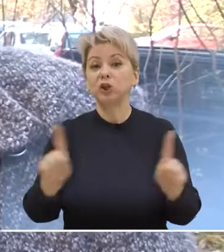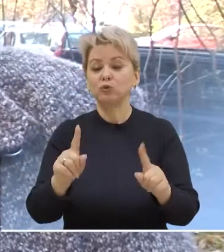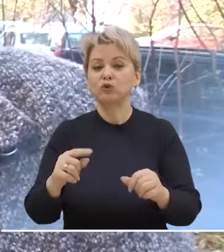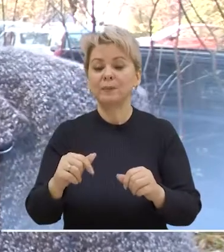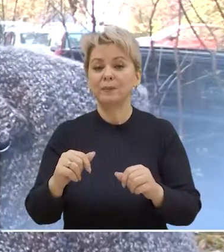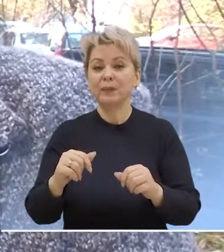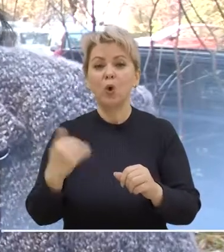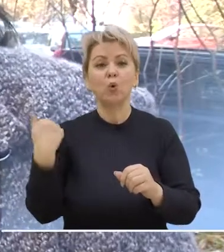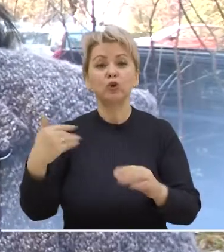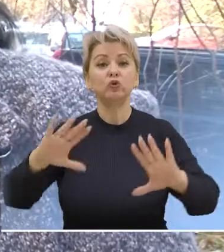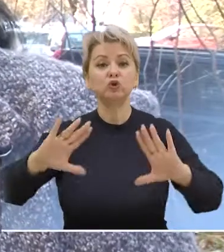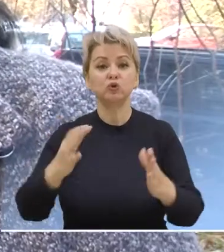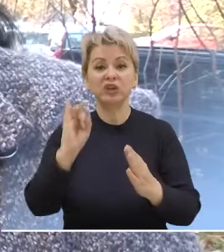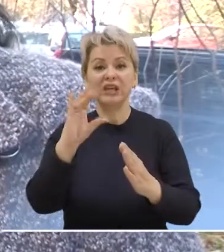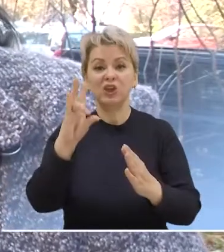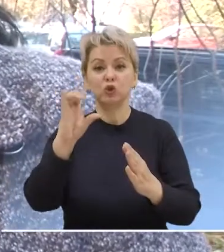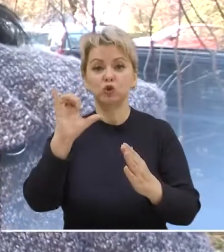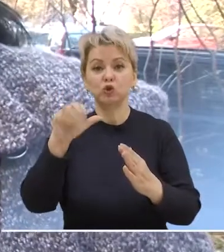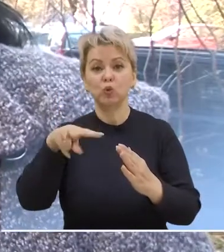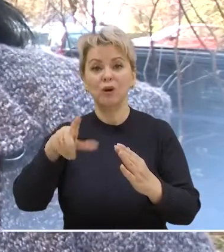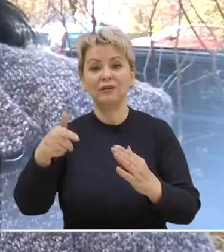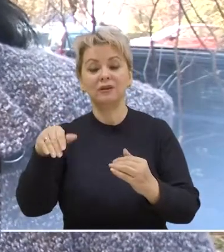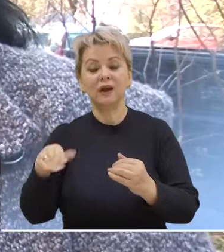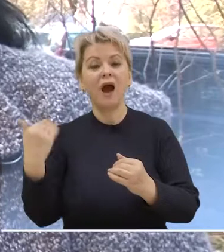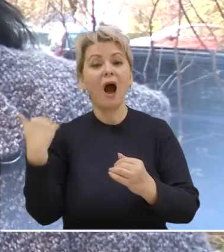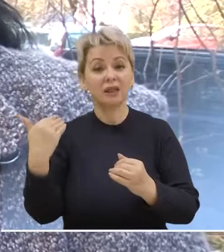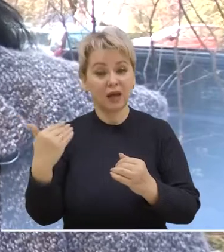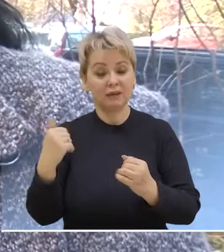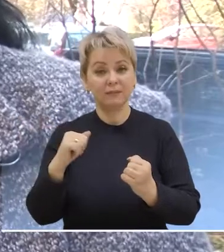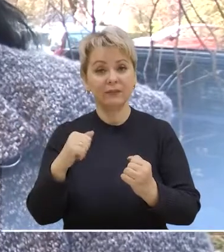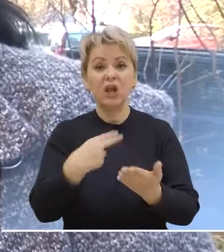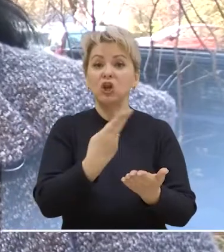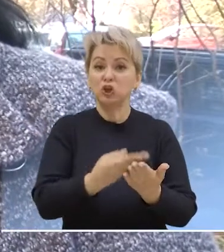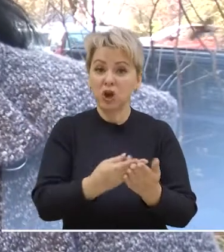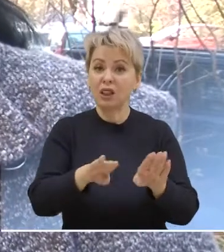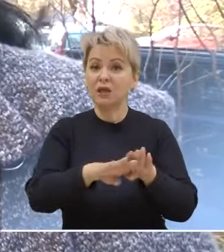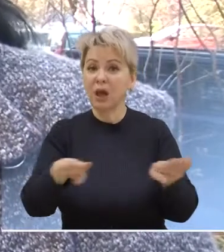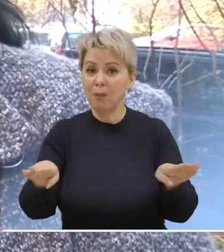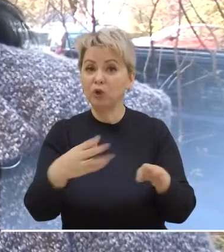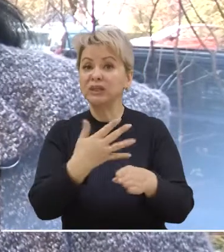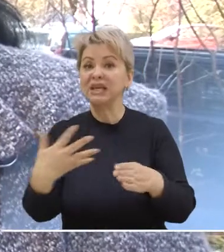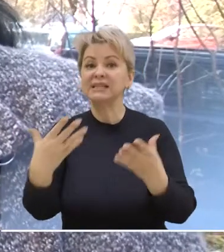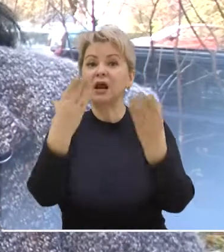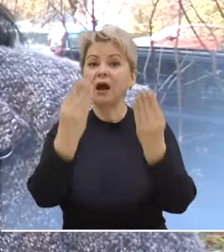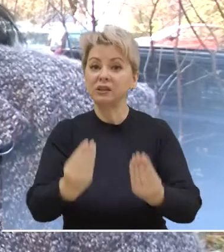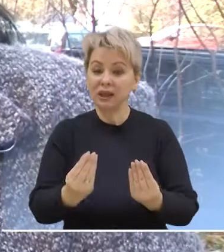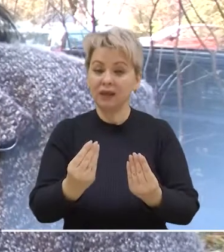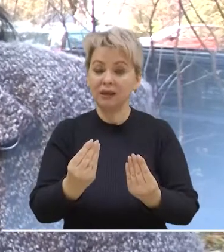что, во-первых, у нее случился инсульт, она лежала на полу несколько